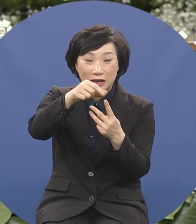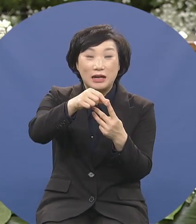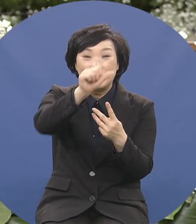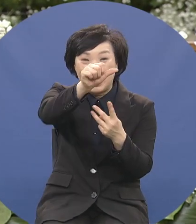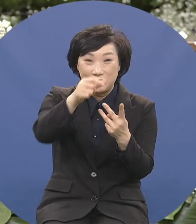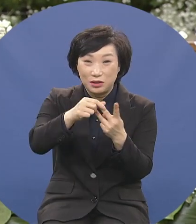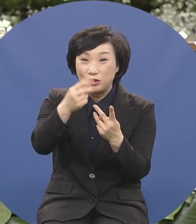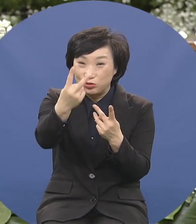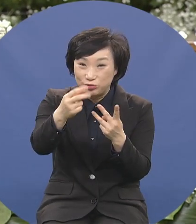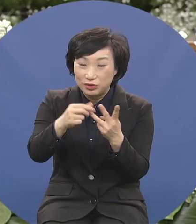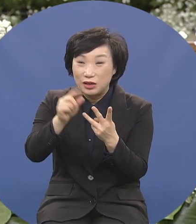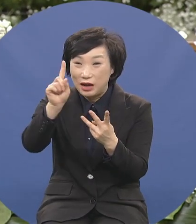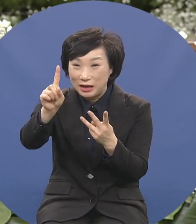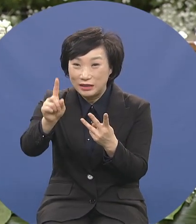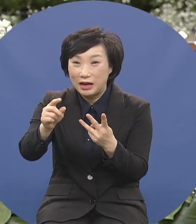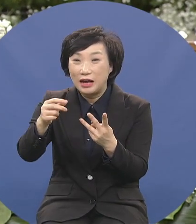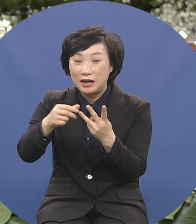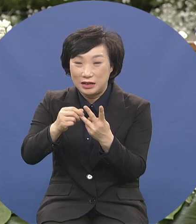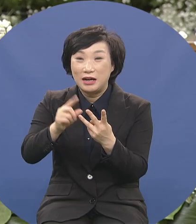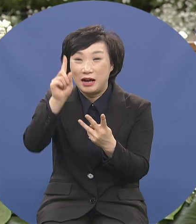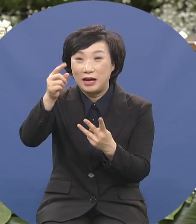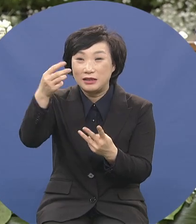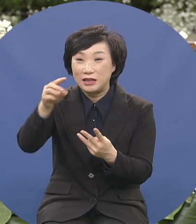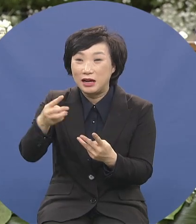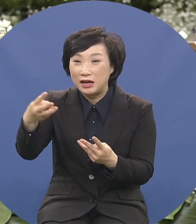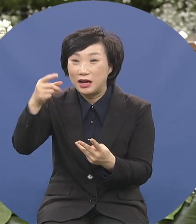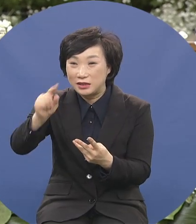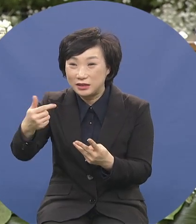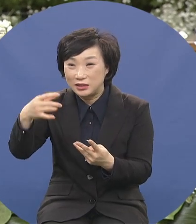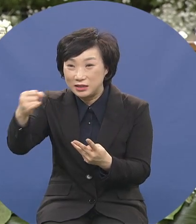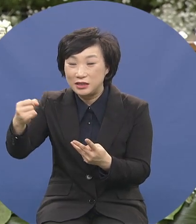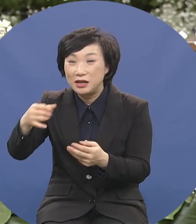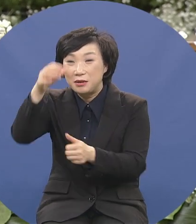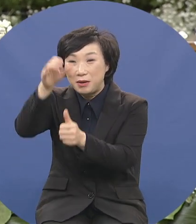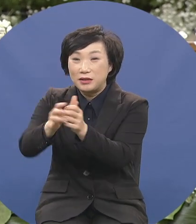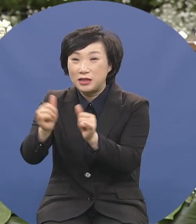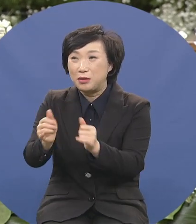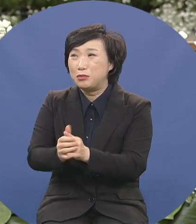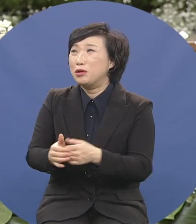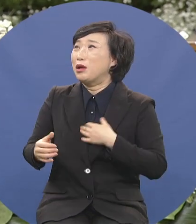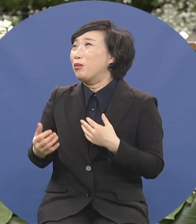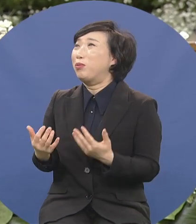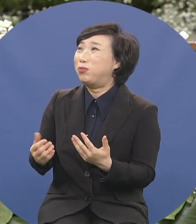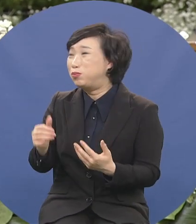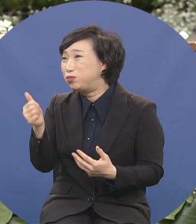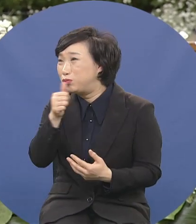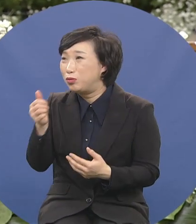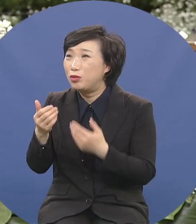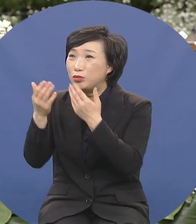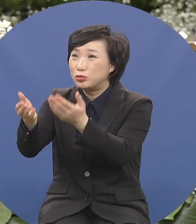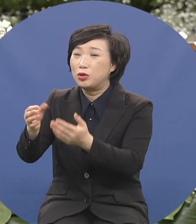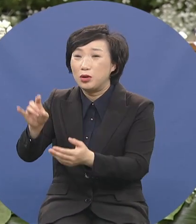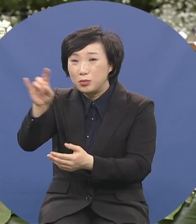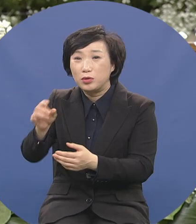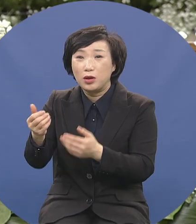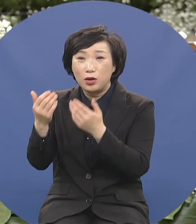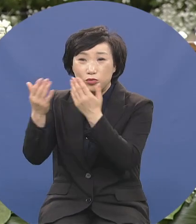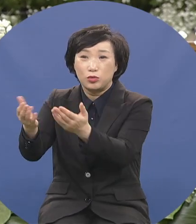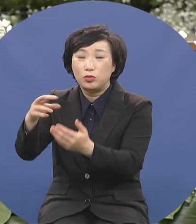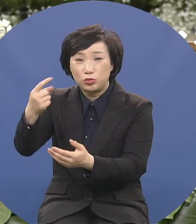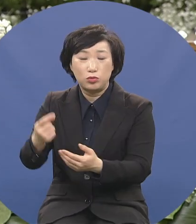자가 그렇게 애절하게 변명해도 아무 소용없었습니다.